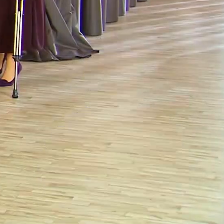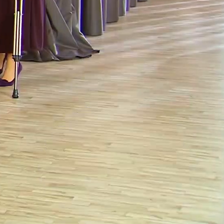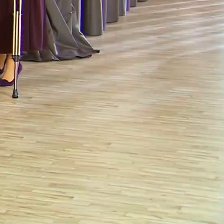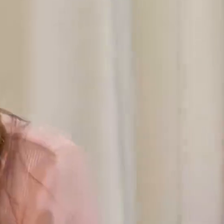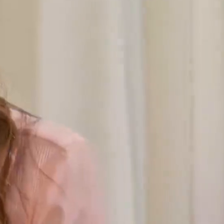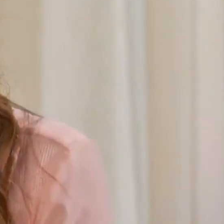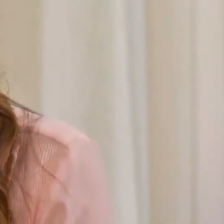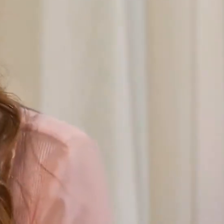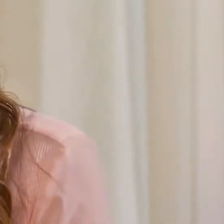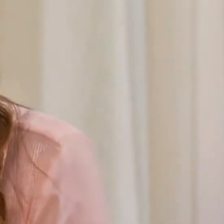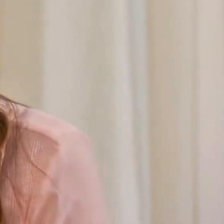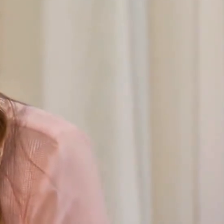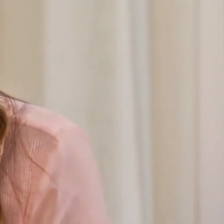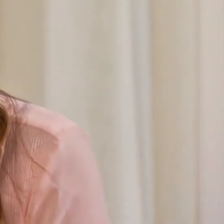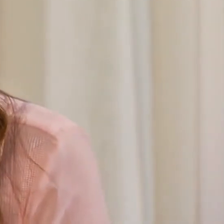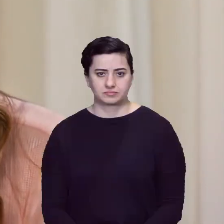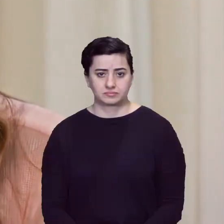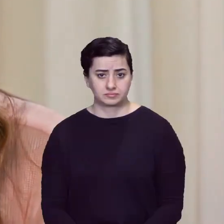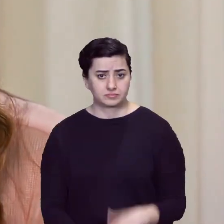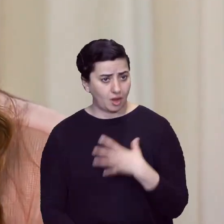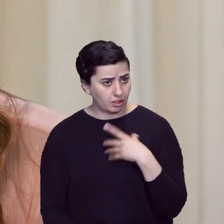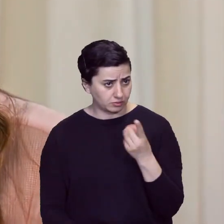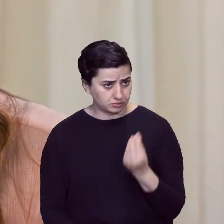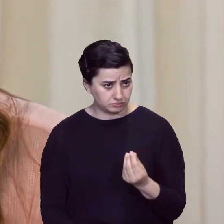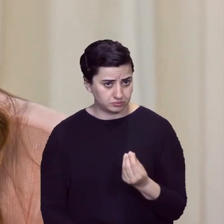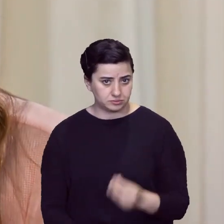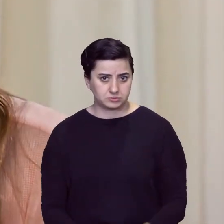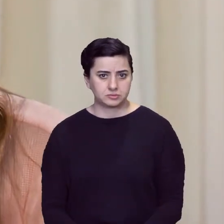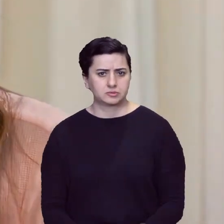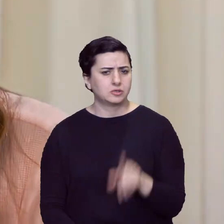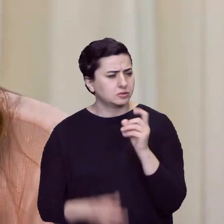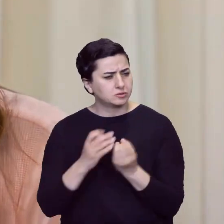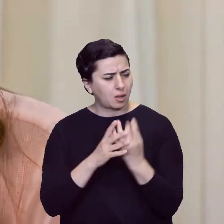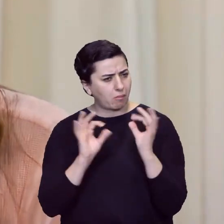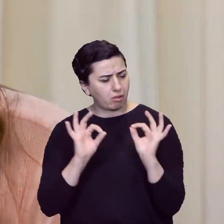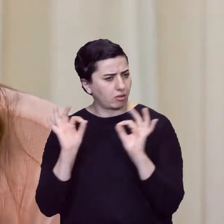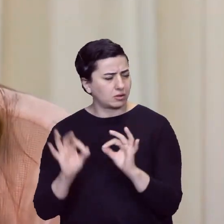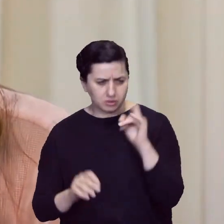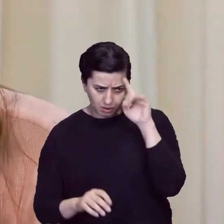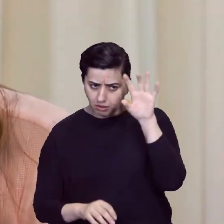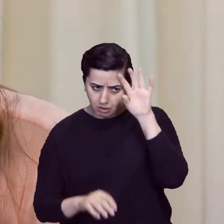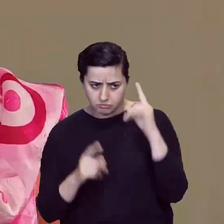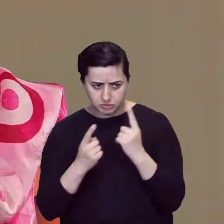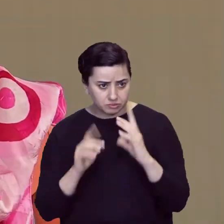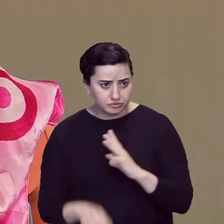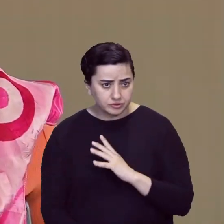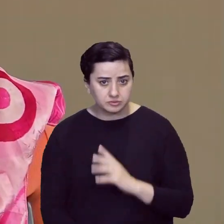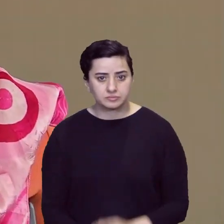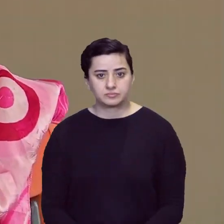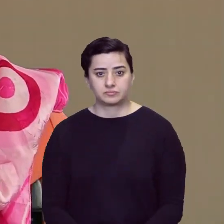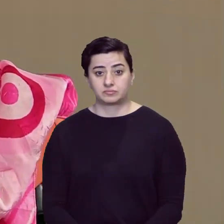Cevriye oyun oynamasına izin verilmeyen çocuk gibi bakıyor. Ama iyi misin? Sen sabah da böyleydin, aklına takılan bir şey mi var?